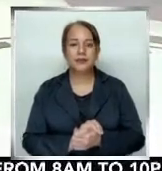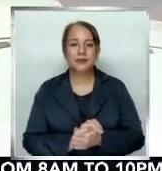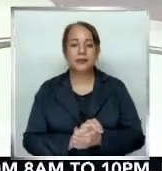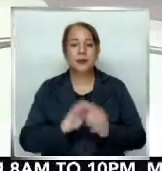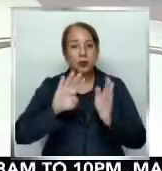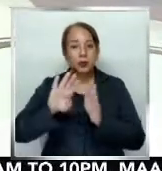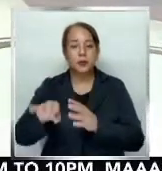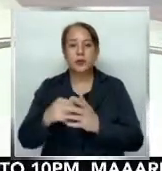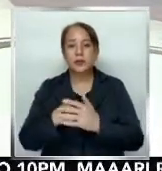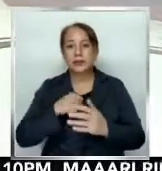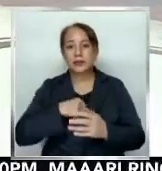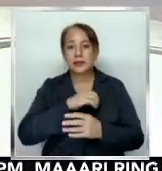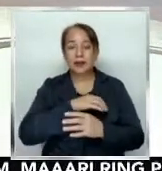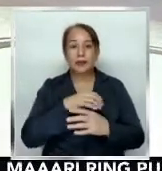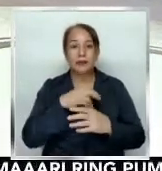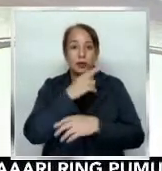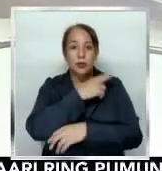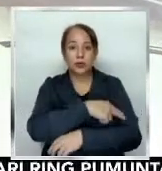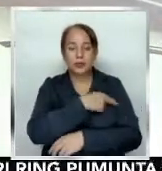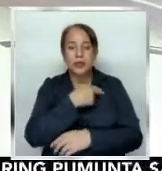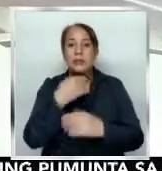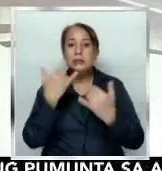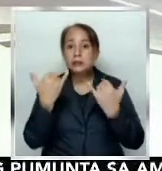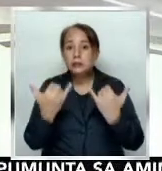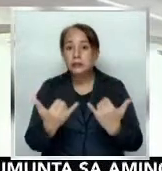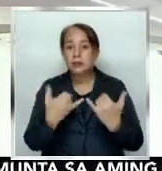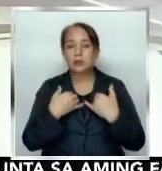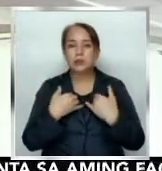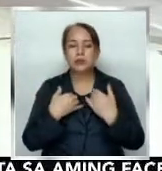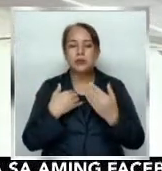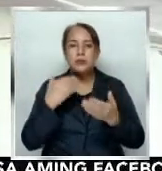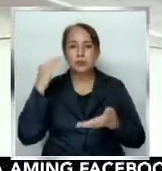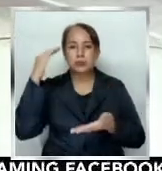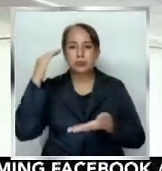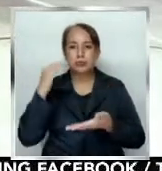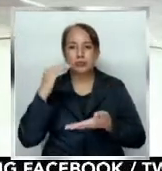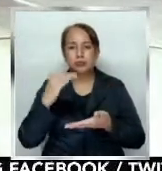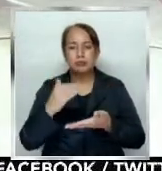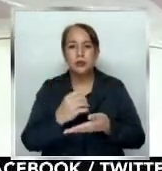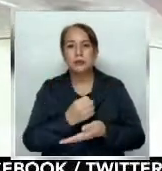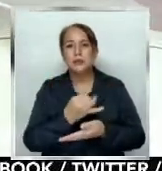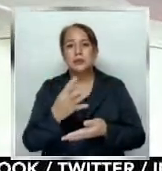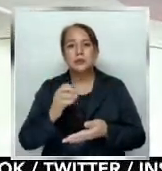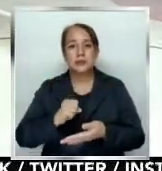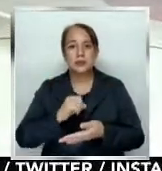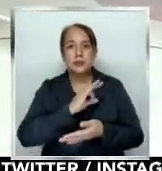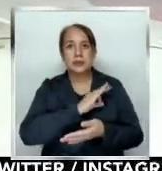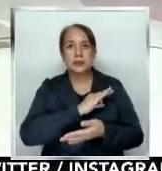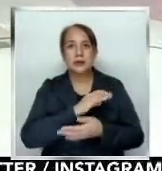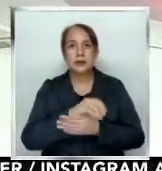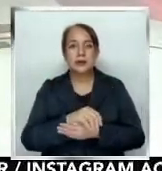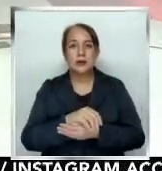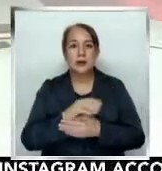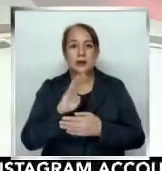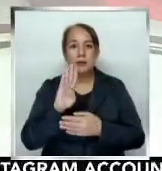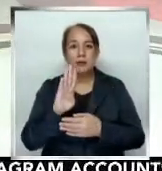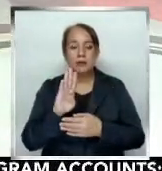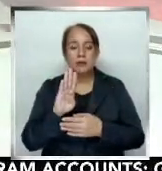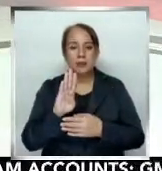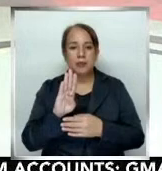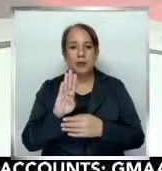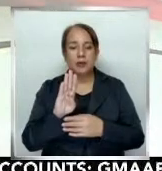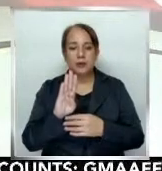tauhan sa ospital, unti-unti na ring numinipis ang bilang ng mga tauhan ng BERT o yung Barangay Health Emergency Response